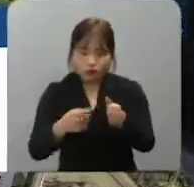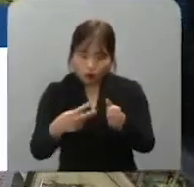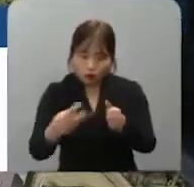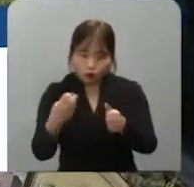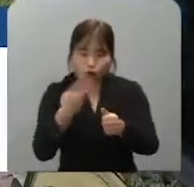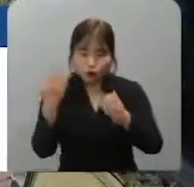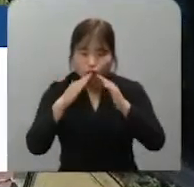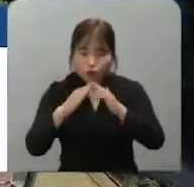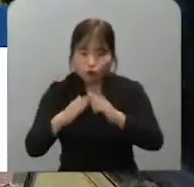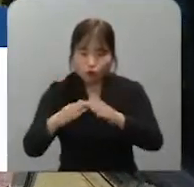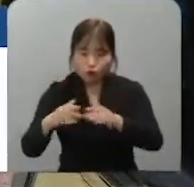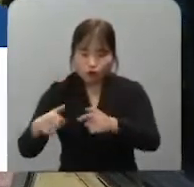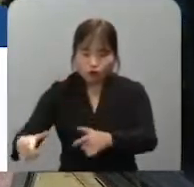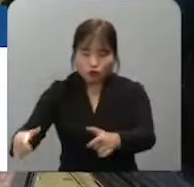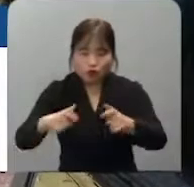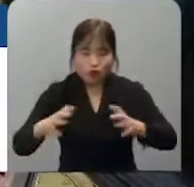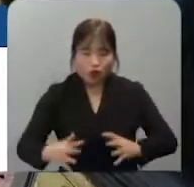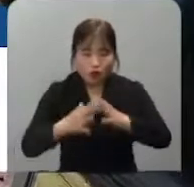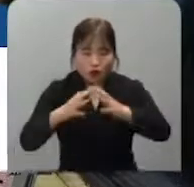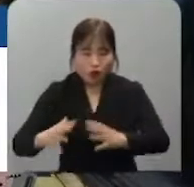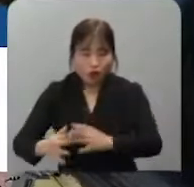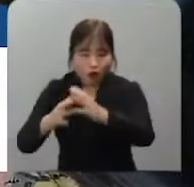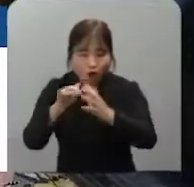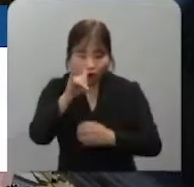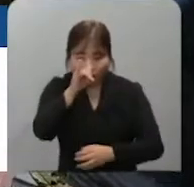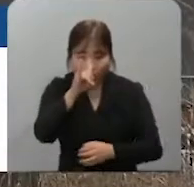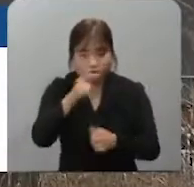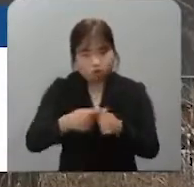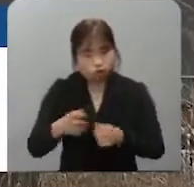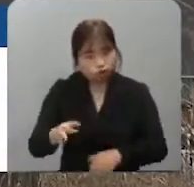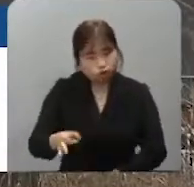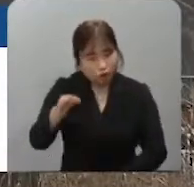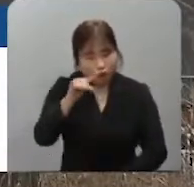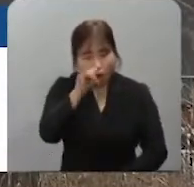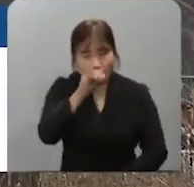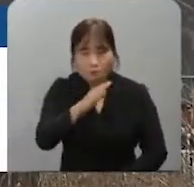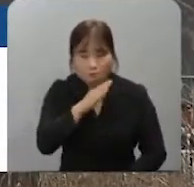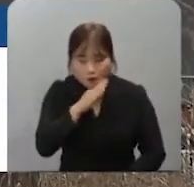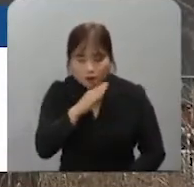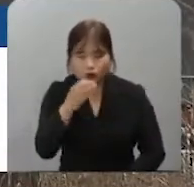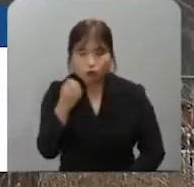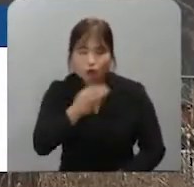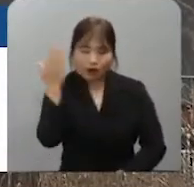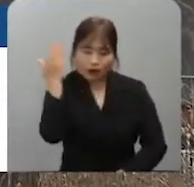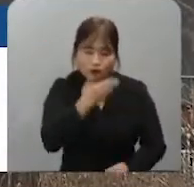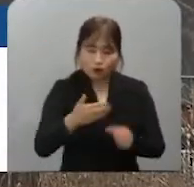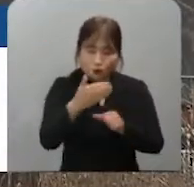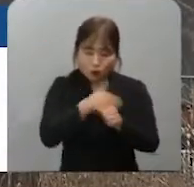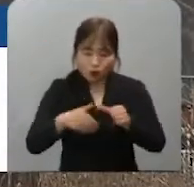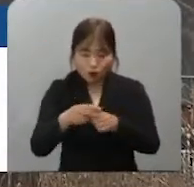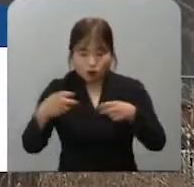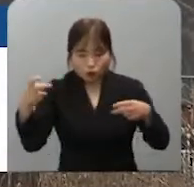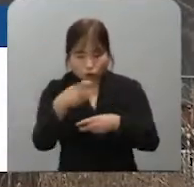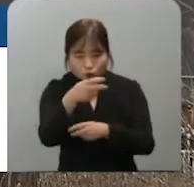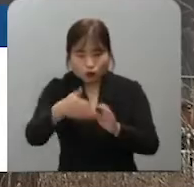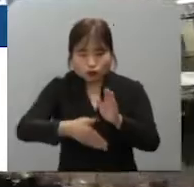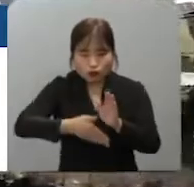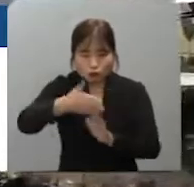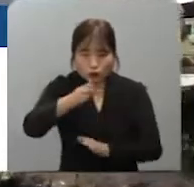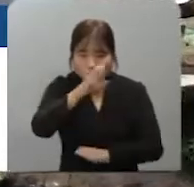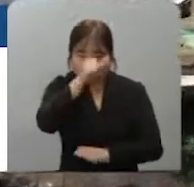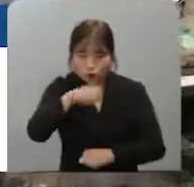완구의 대규모 개발사업을 중심으로 강보합세를 보이고 있으며 쾌적한 주거환경과 교통 뼈를 갖춘 색지 개발